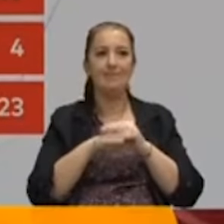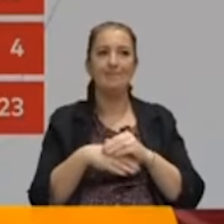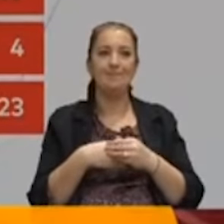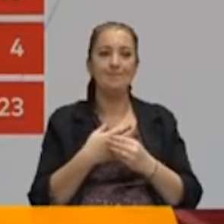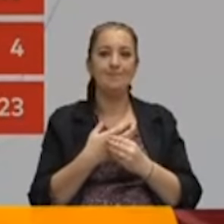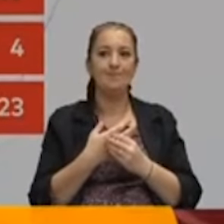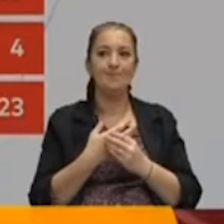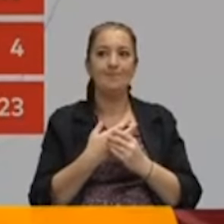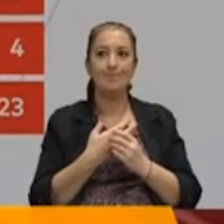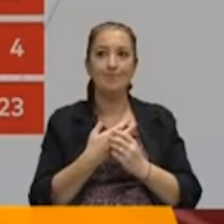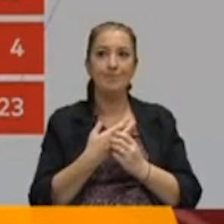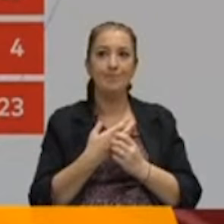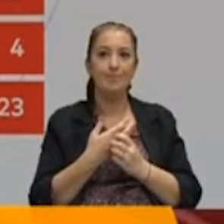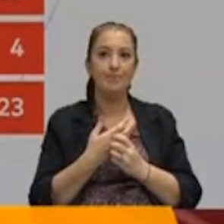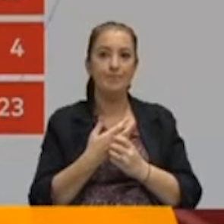lira.